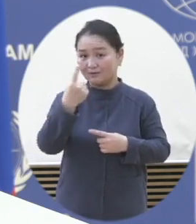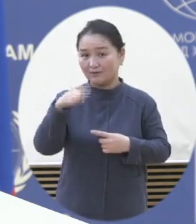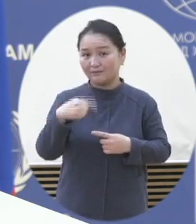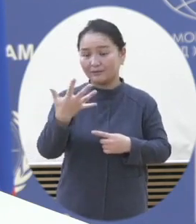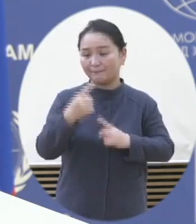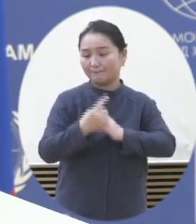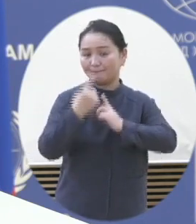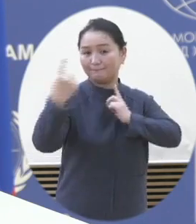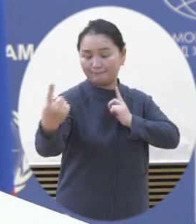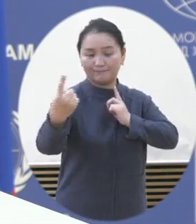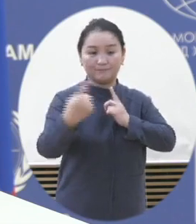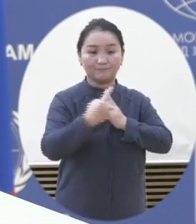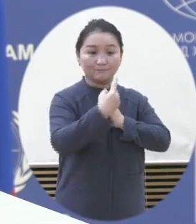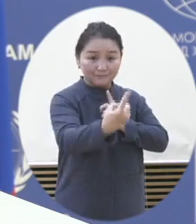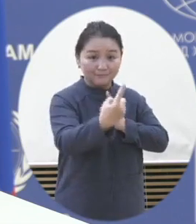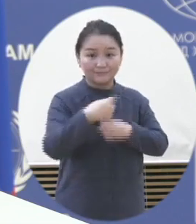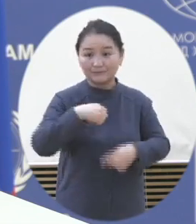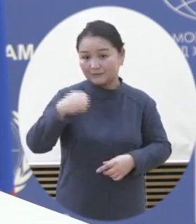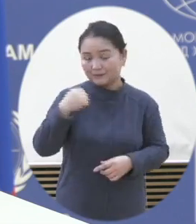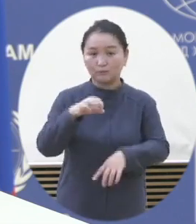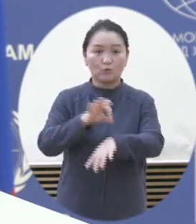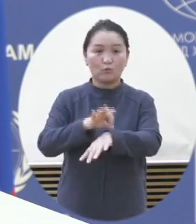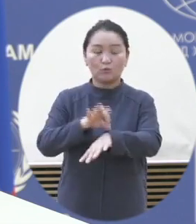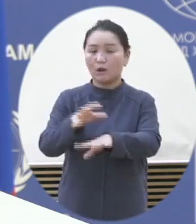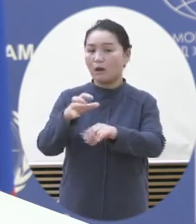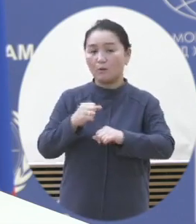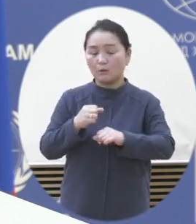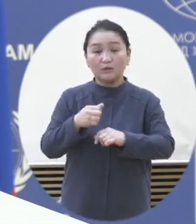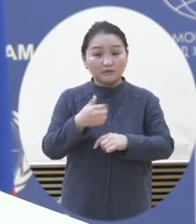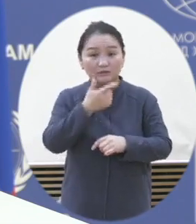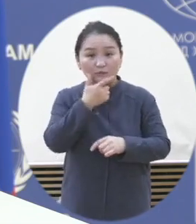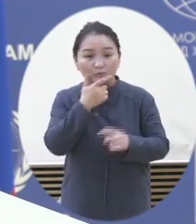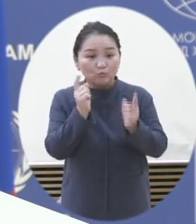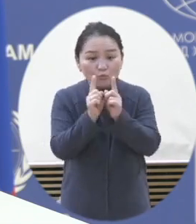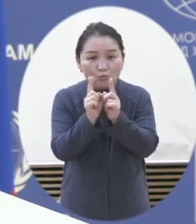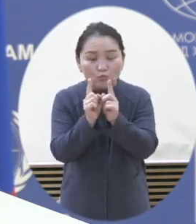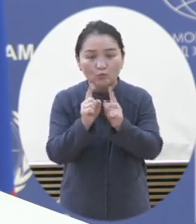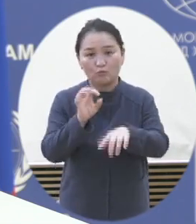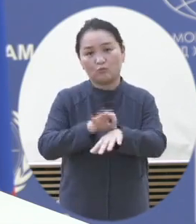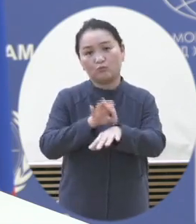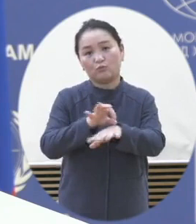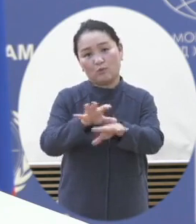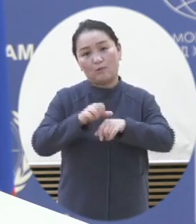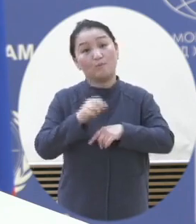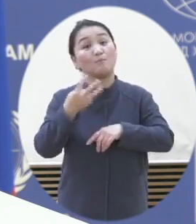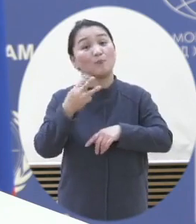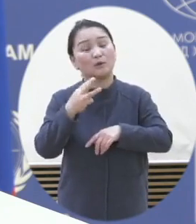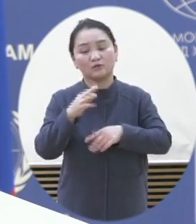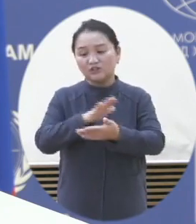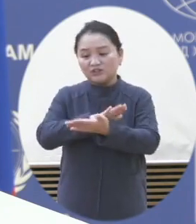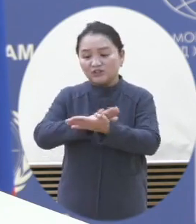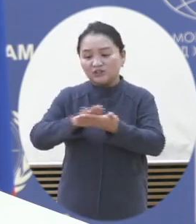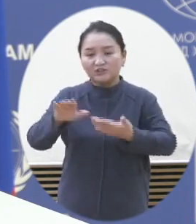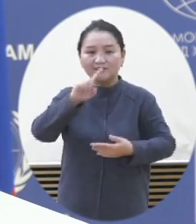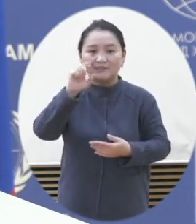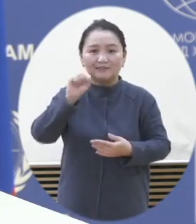энийг яах нь хэрэгжүүлж чадахгүй байна гэдэг чинь одоо халдвар ах магадлал нь нэмэгднээ гэсэн үг байна шүү дээ. Тийм учраас энэ шин зан үйлийг бид нэр